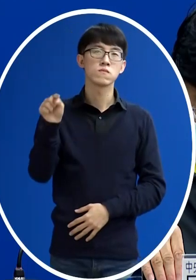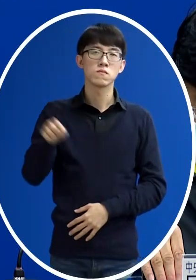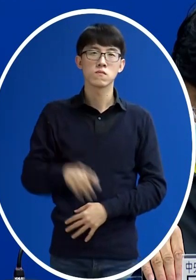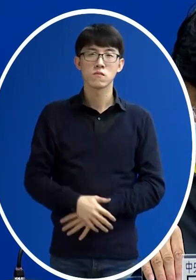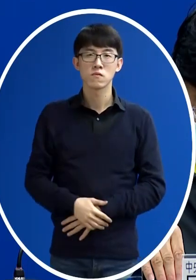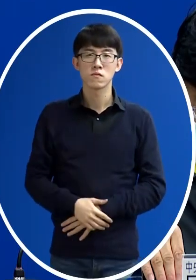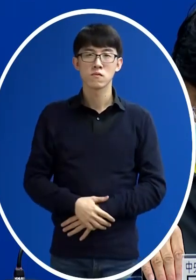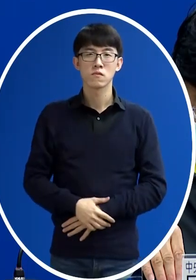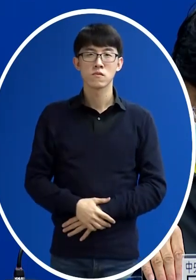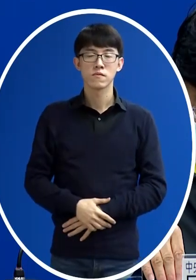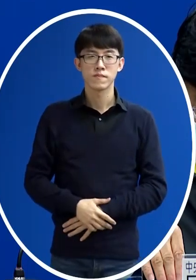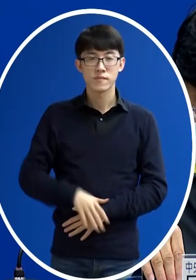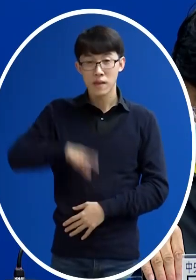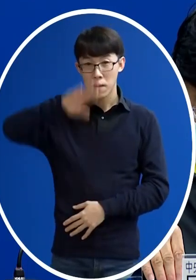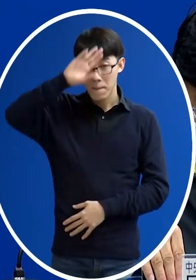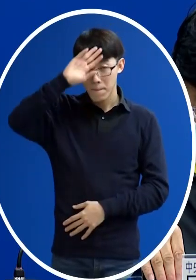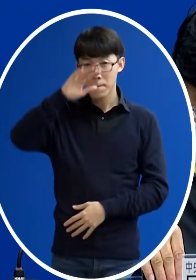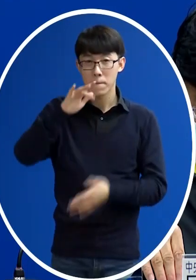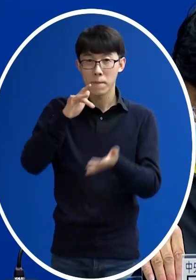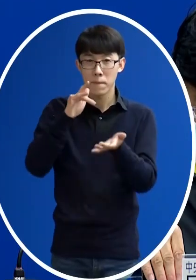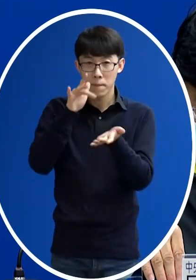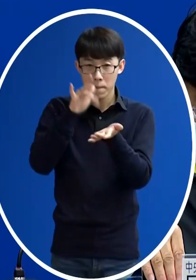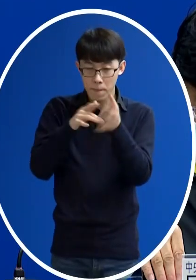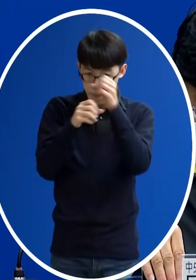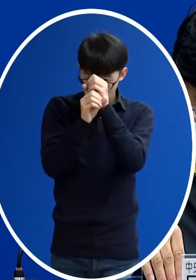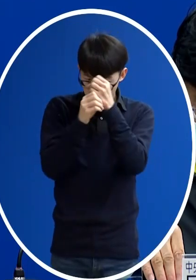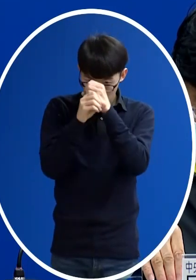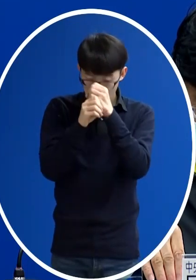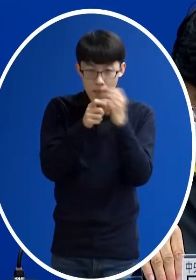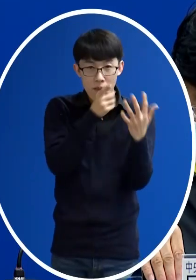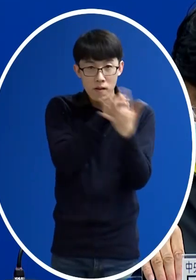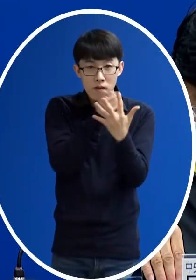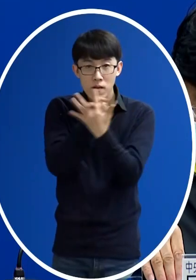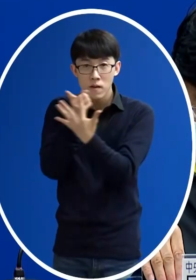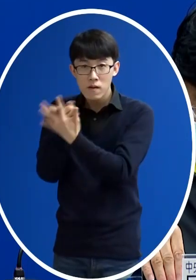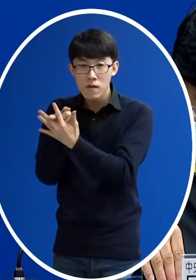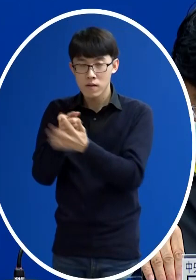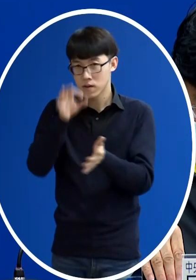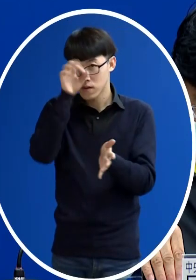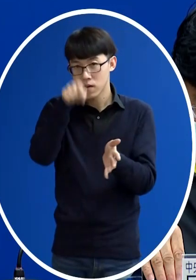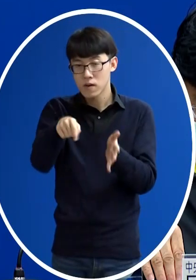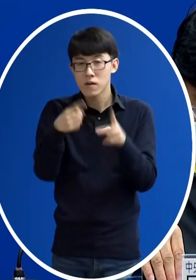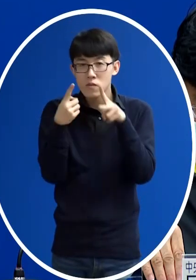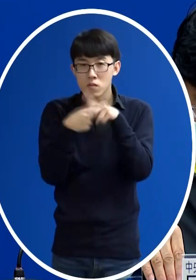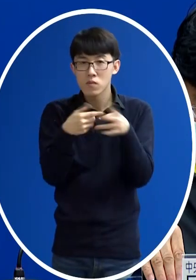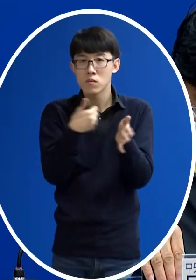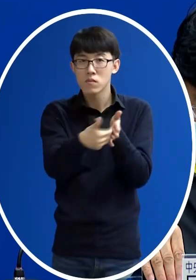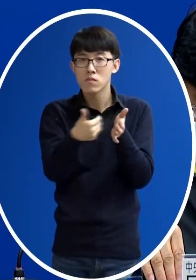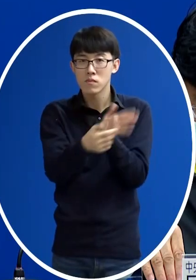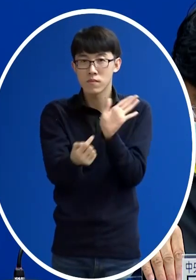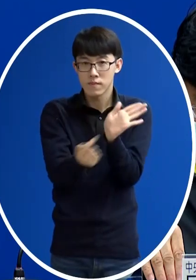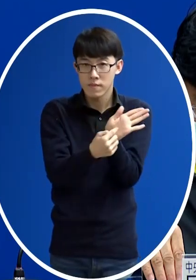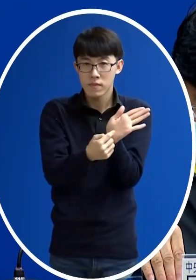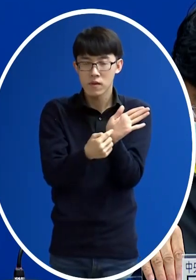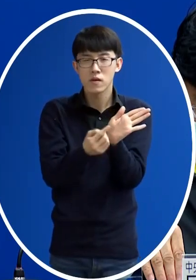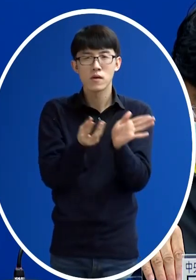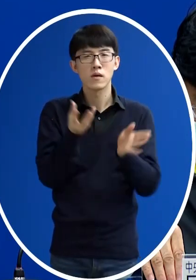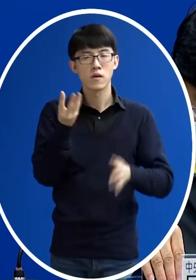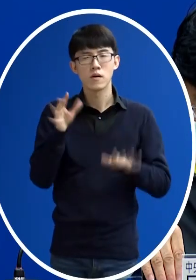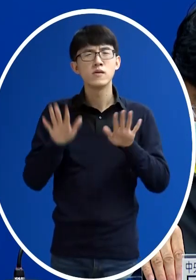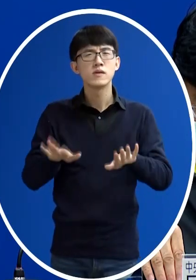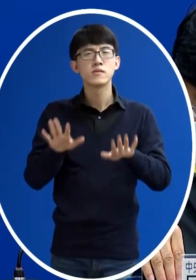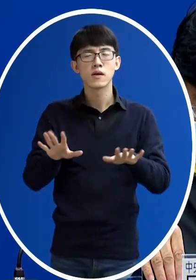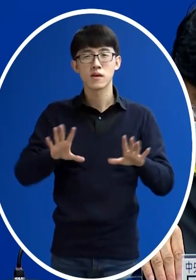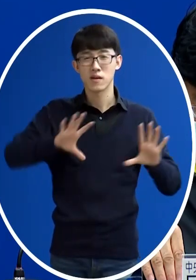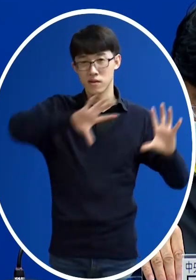不过就是从那个病例检出数来看的话，在下面那个小图的话，还是算是相对比较少，这个